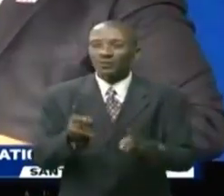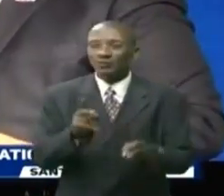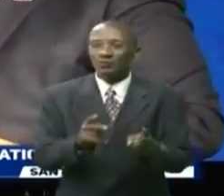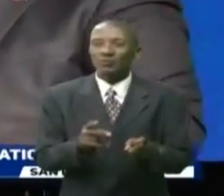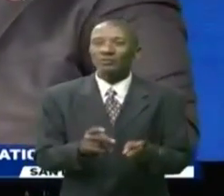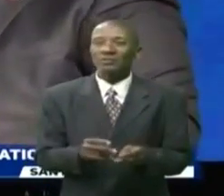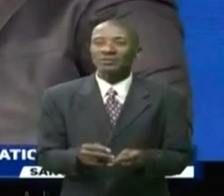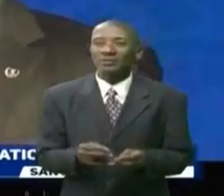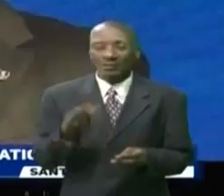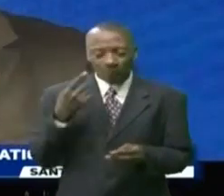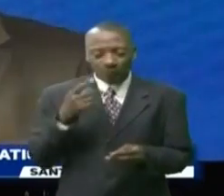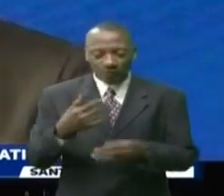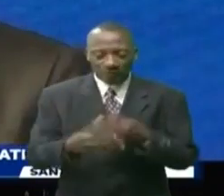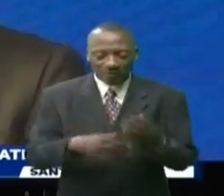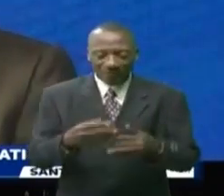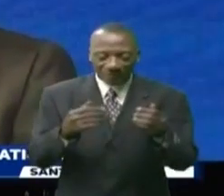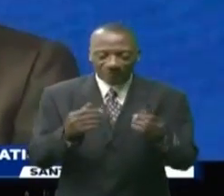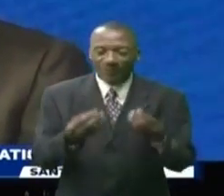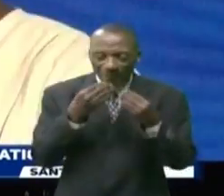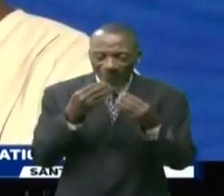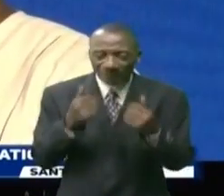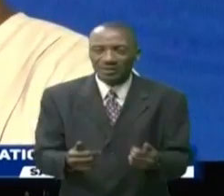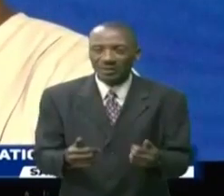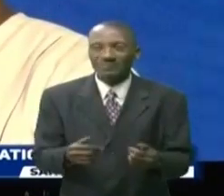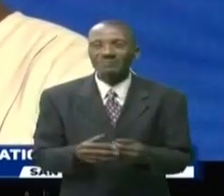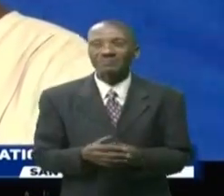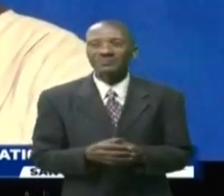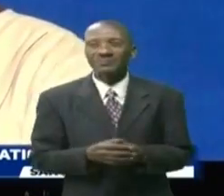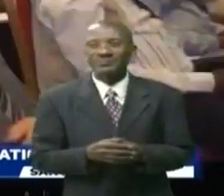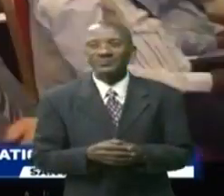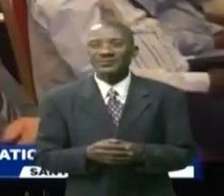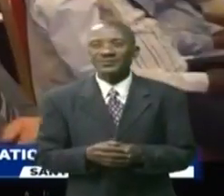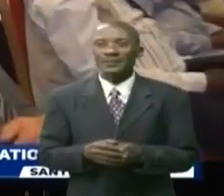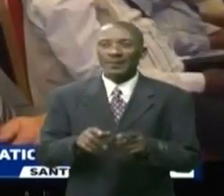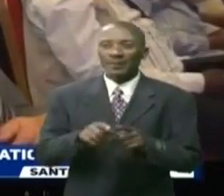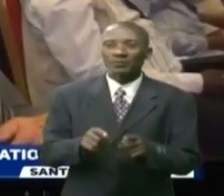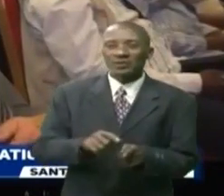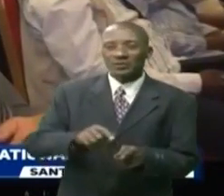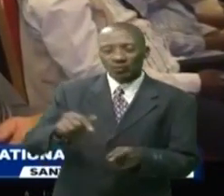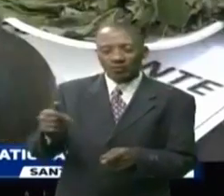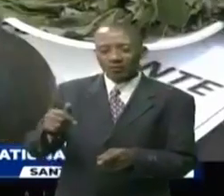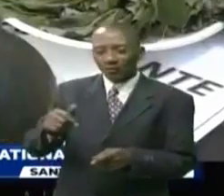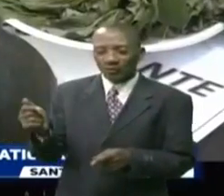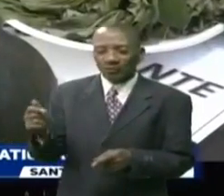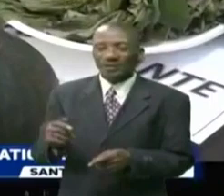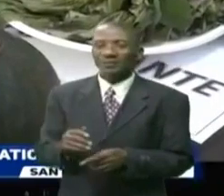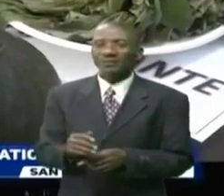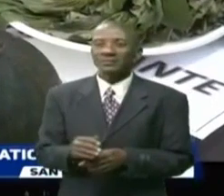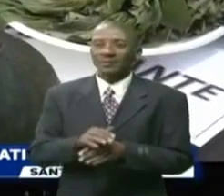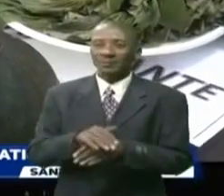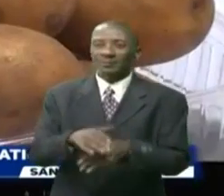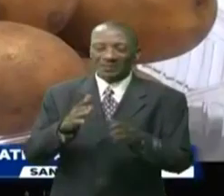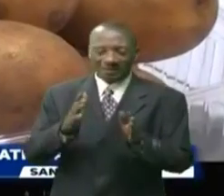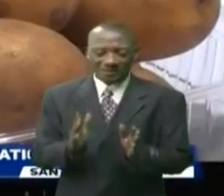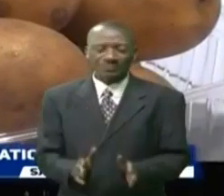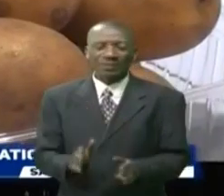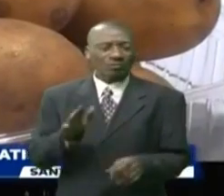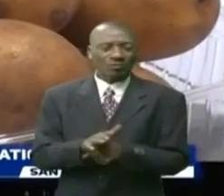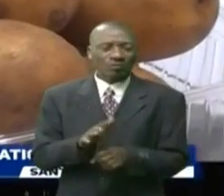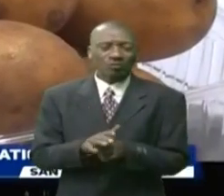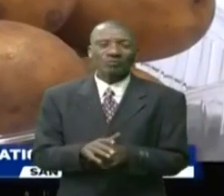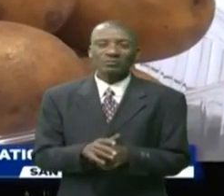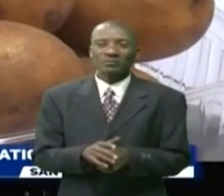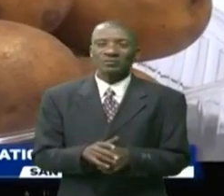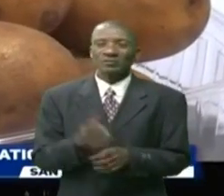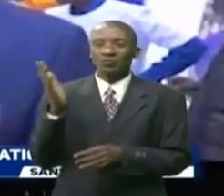Des partenaires techniques et financiers, dont Extra Action, soutiennent cette initiative. La nutrition assure l'avenir